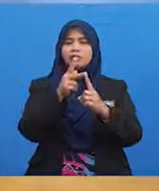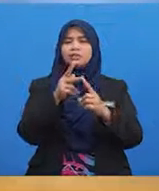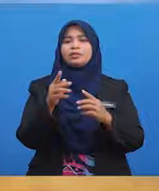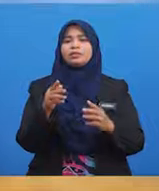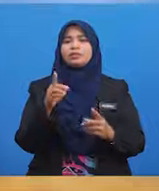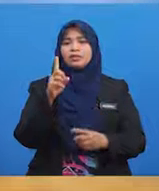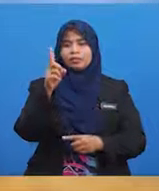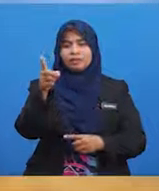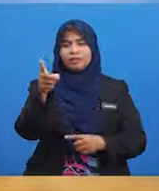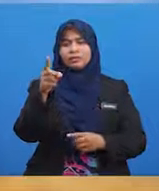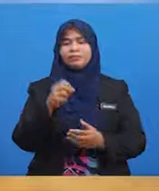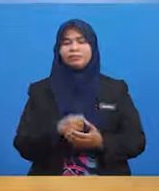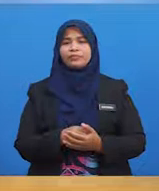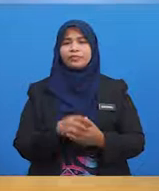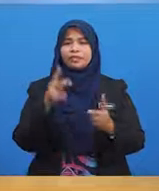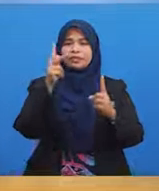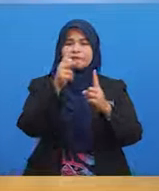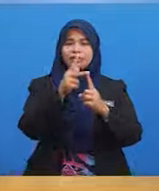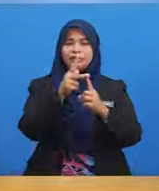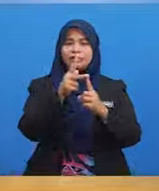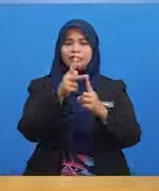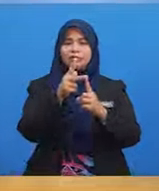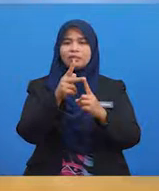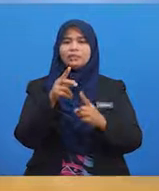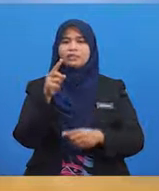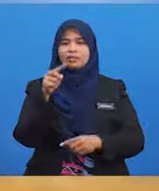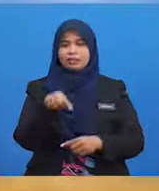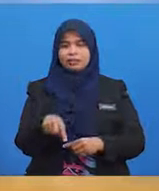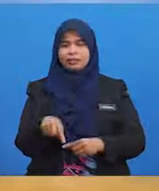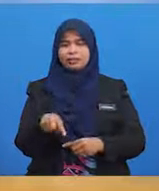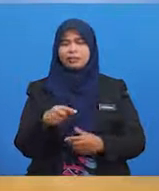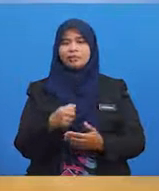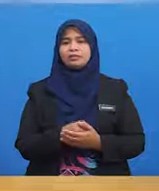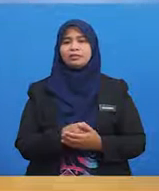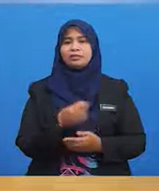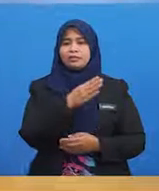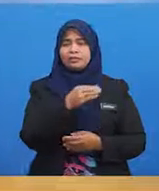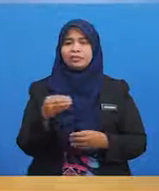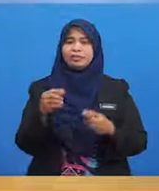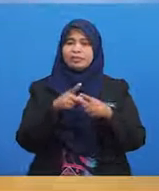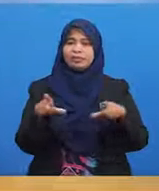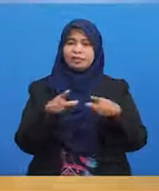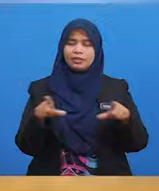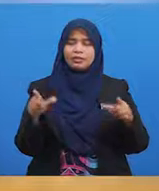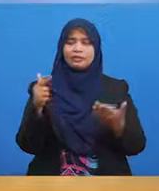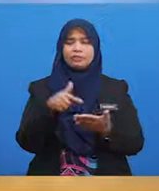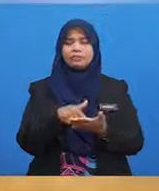sana, ke sini dan lain-lain